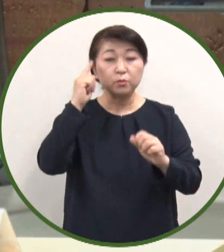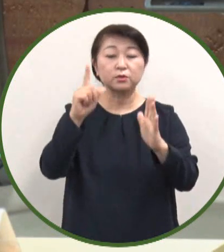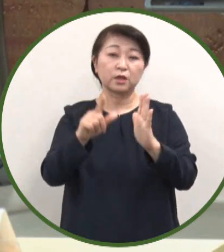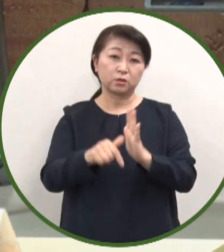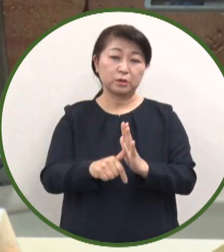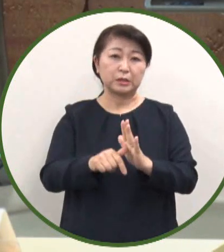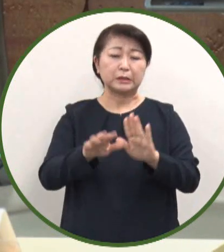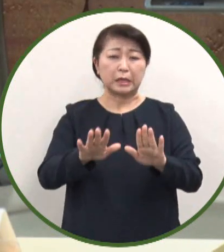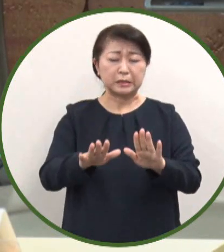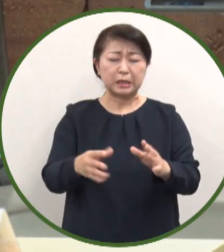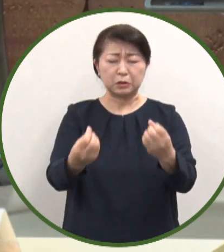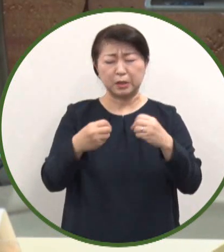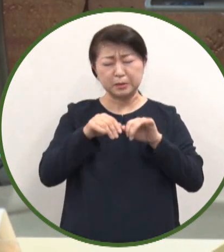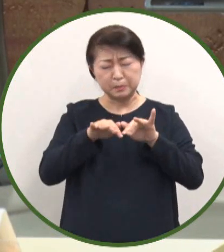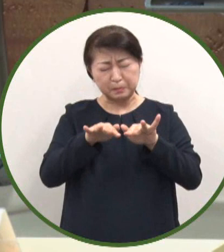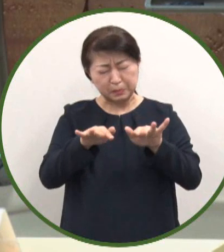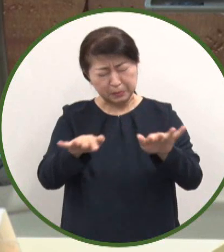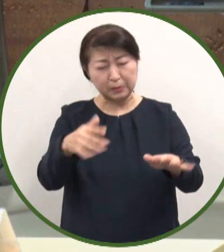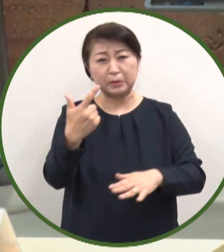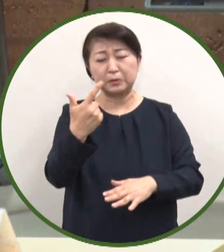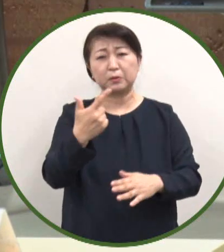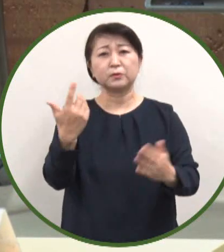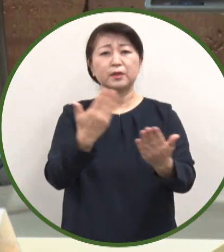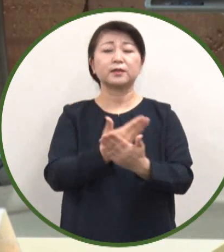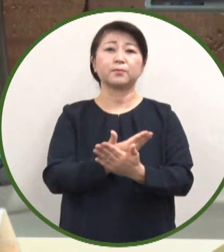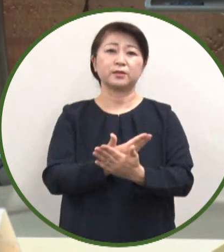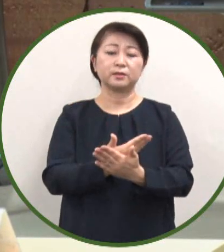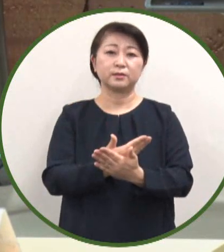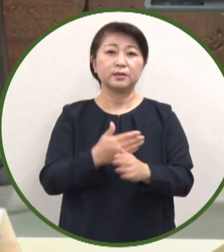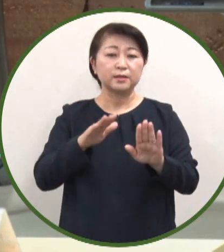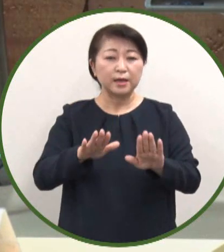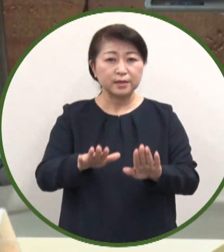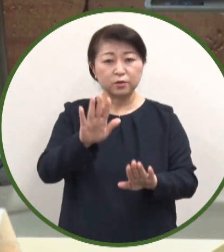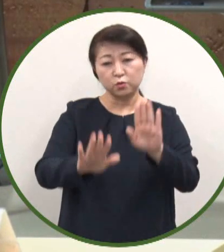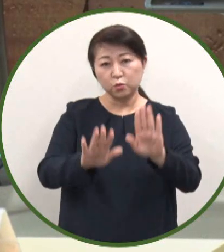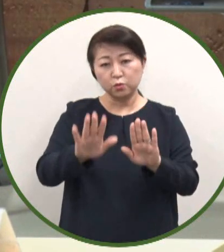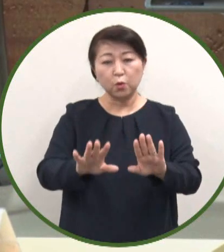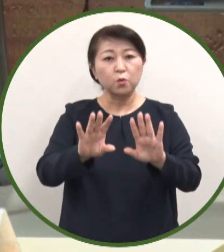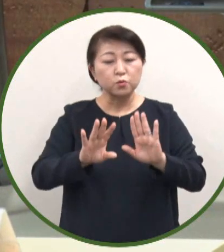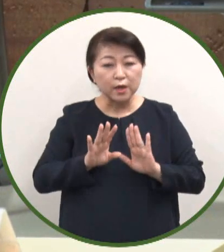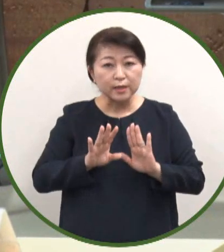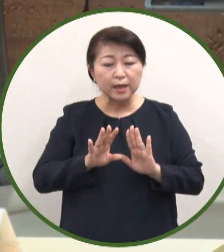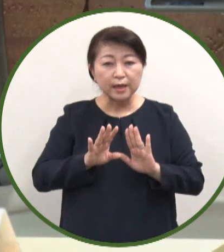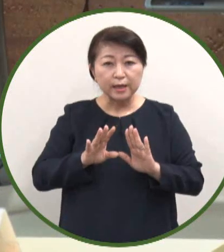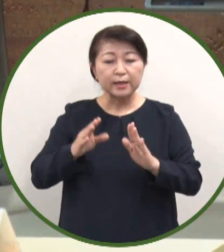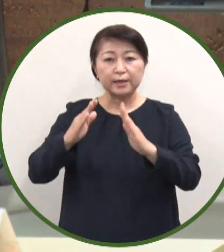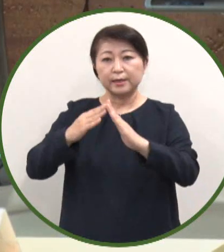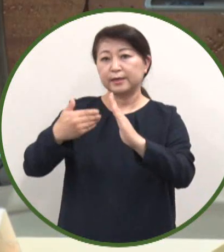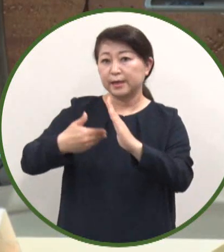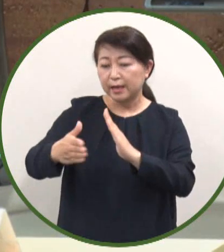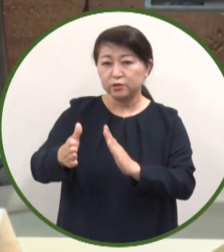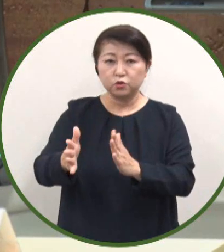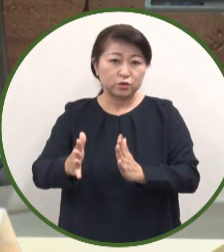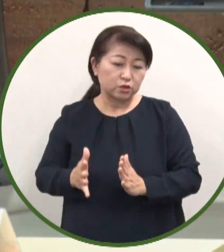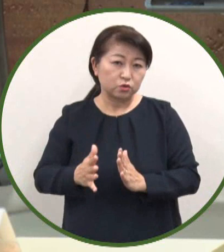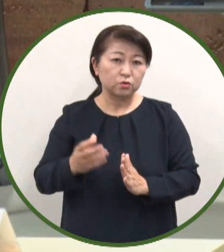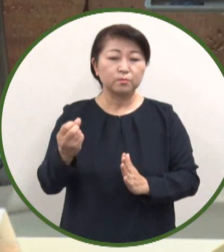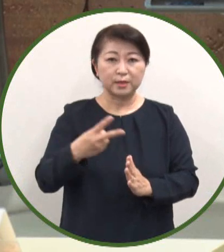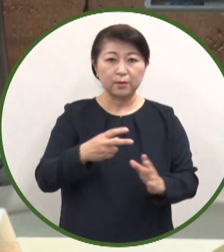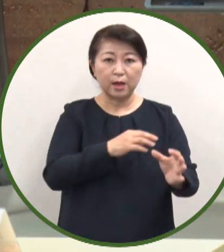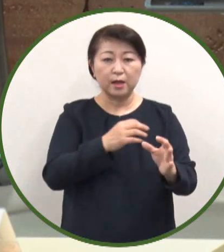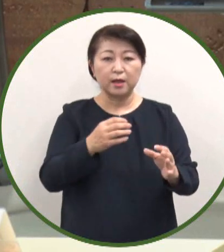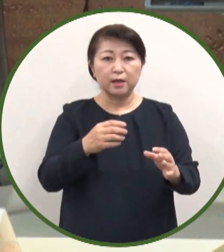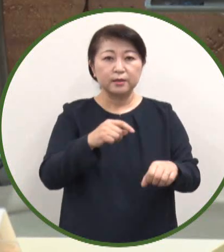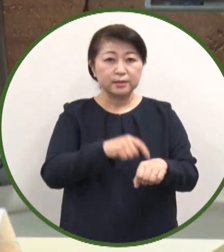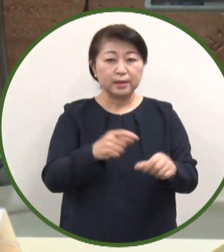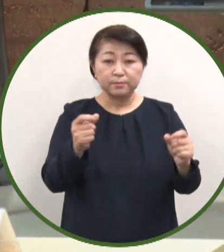非常に厳しい感染状況を踏まえまして、外出自粛や飲食店の時短営業などによって、感染に